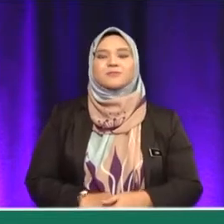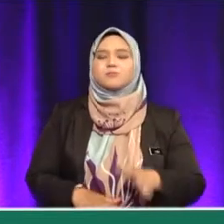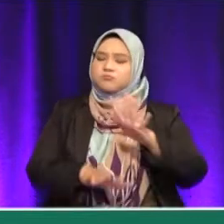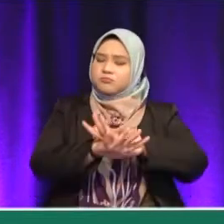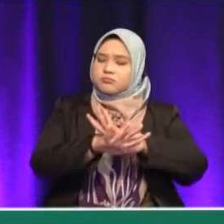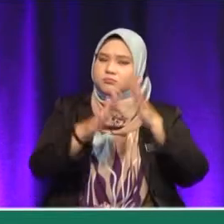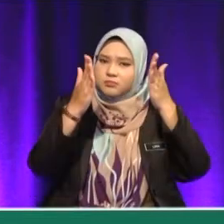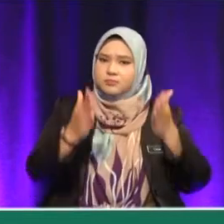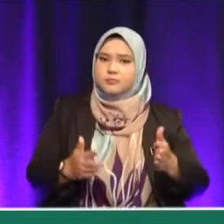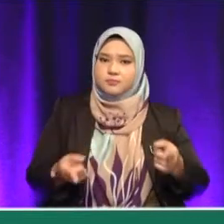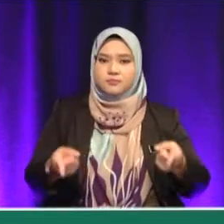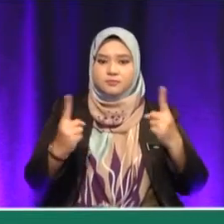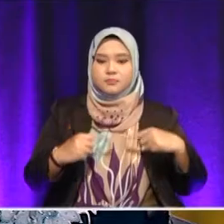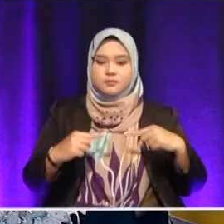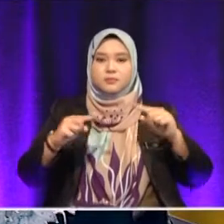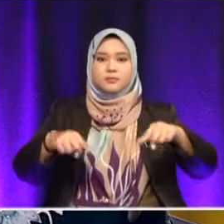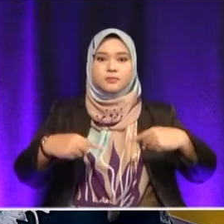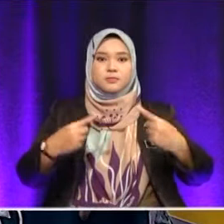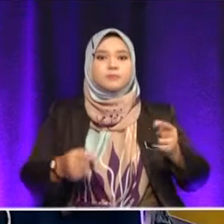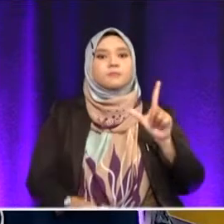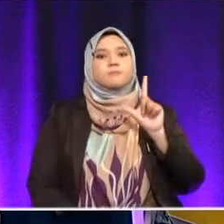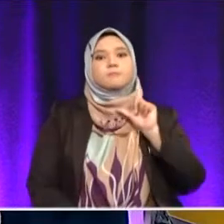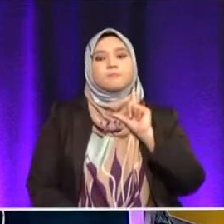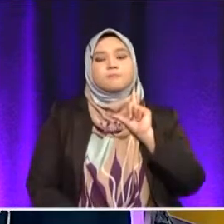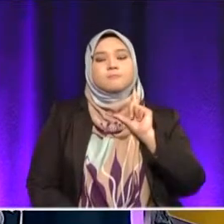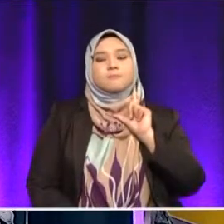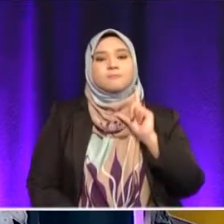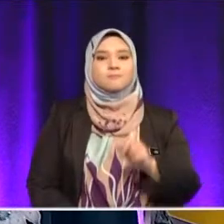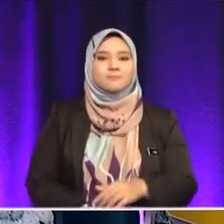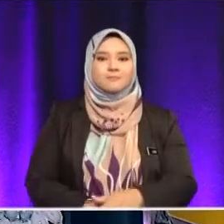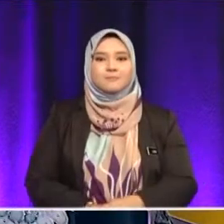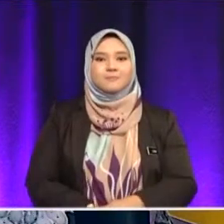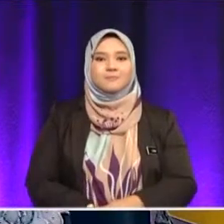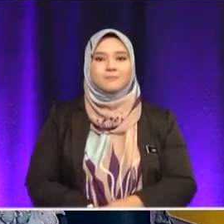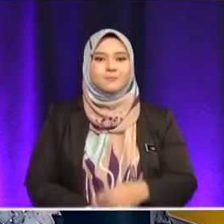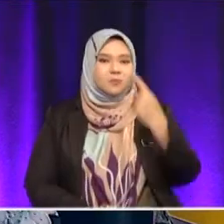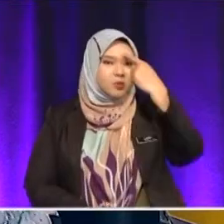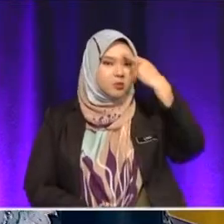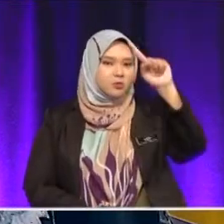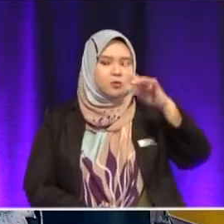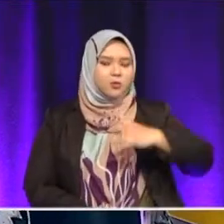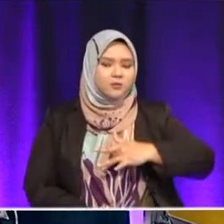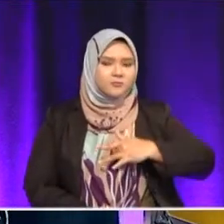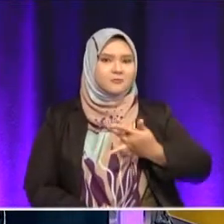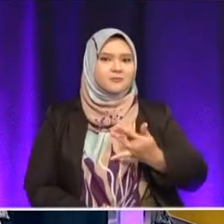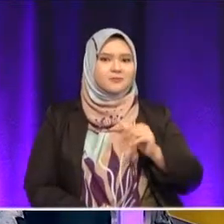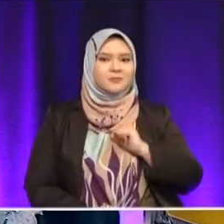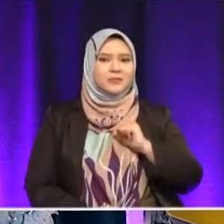tapak warisan dunia Nah jadi yang menariknya event tak akan rasa rugi